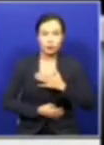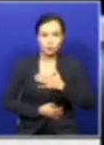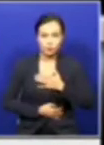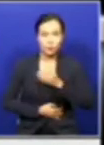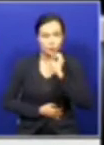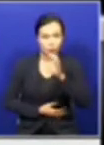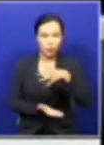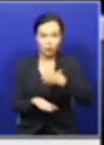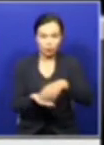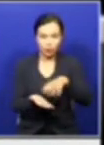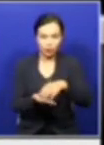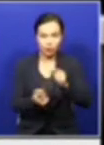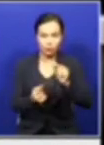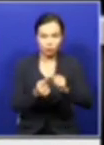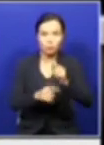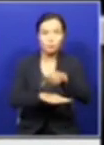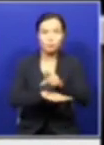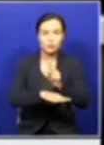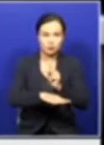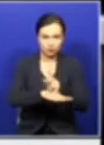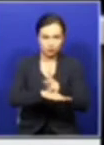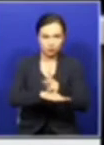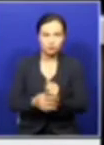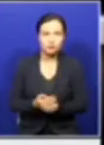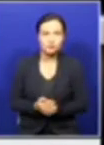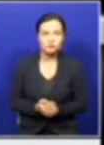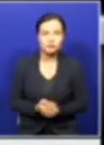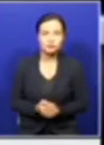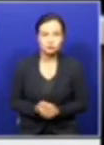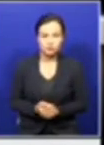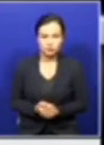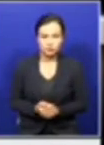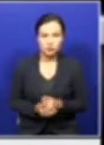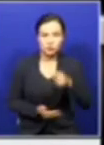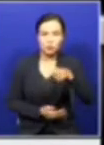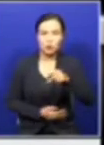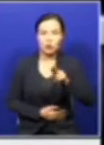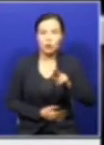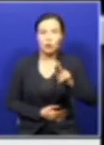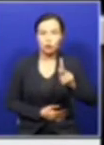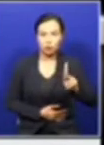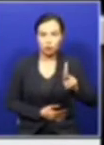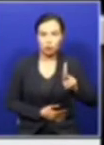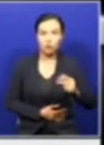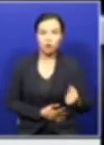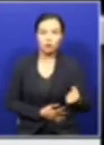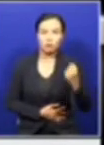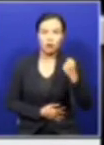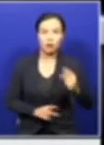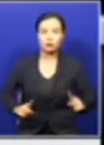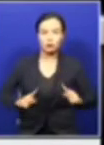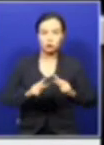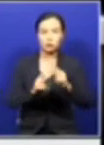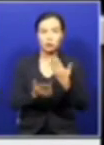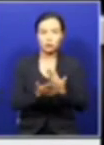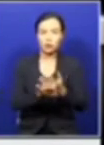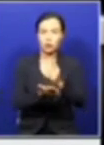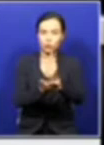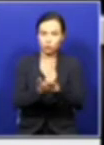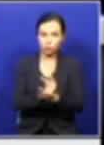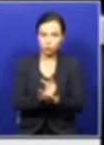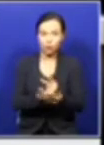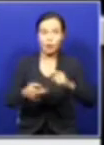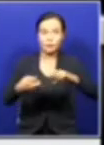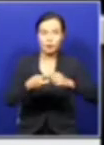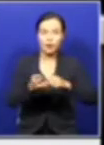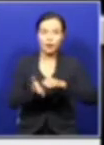านก็คงเป็นเรื่องเกี่ยวกับพระราชกำหนดที่ให้อำนาจกระทรวงการคลังกู้เงินเพื่อการแก้ไ